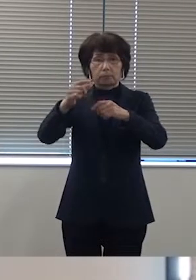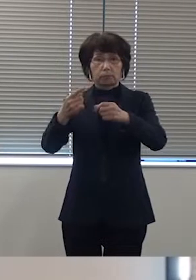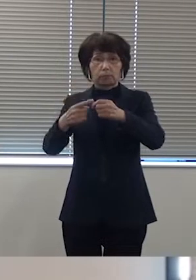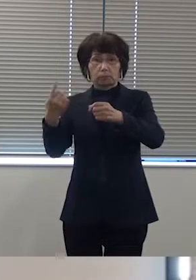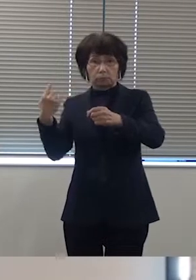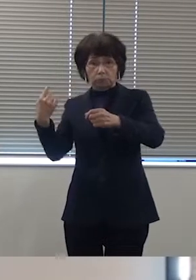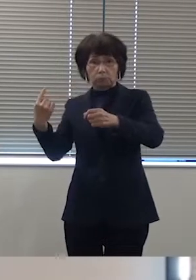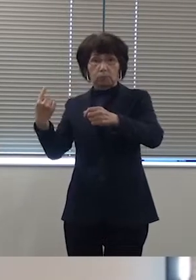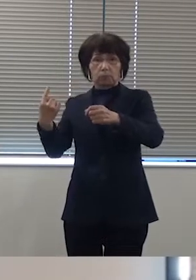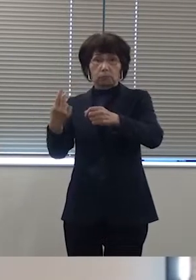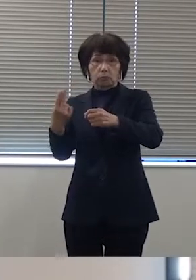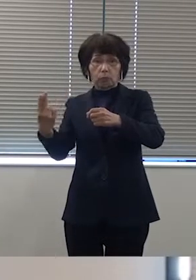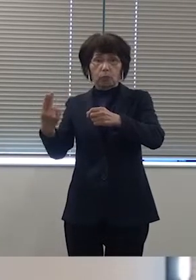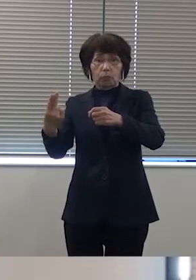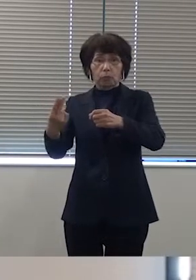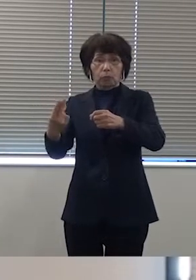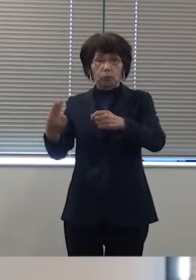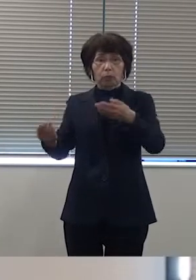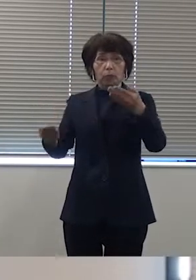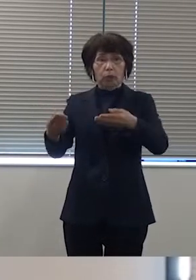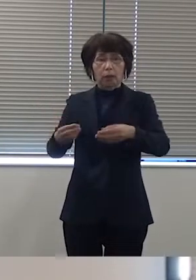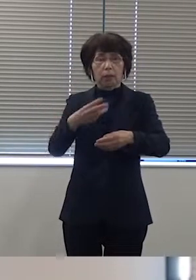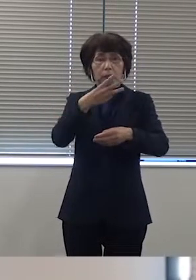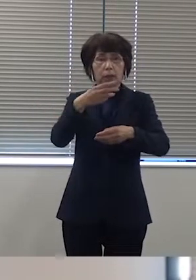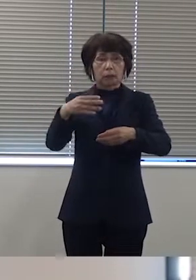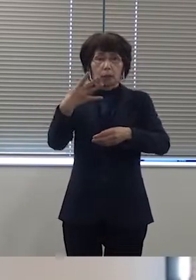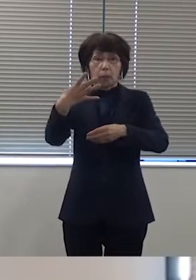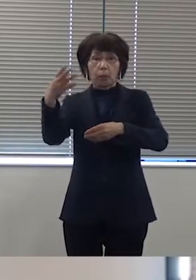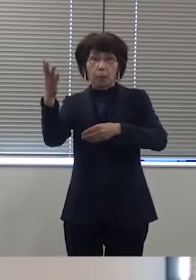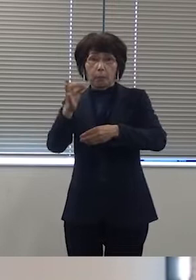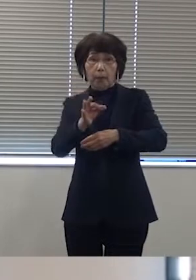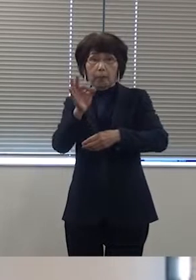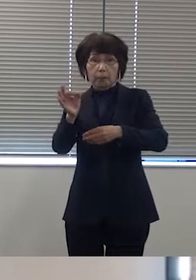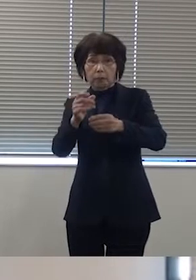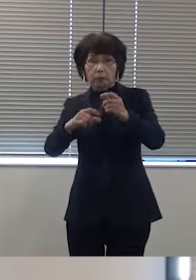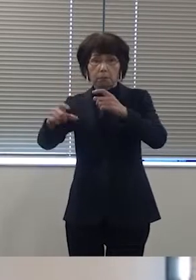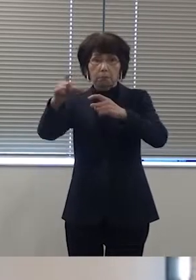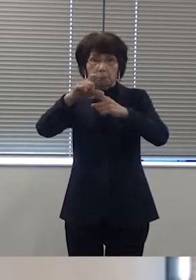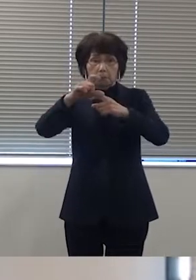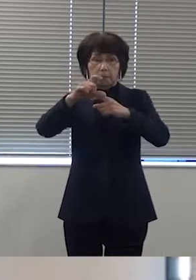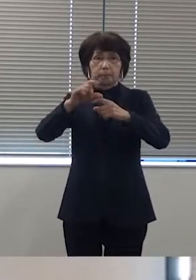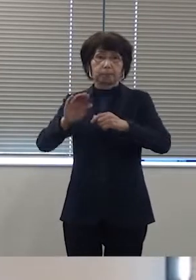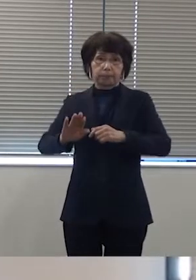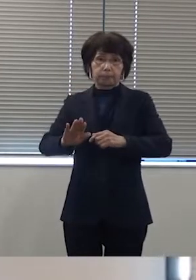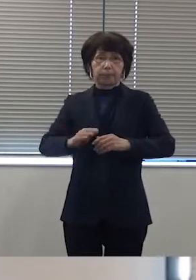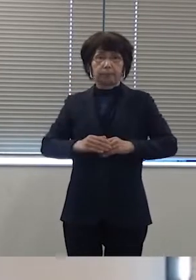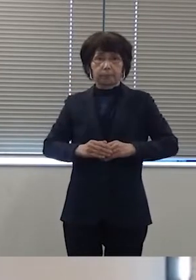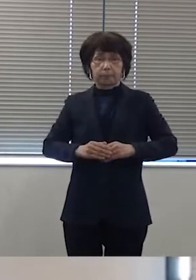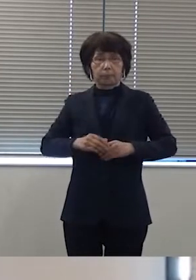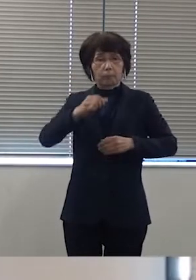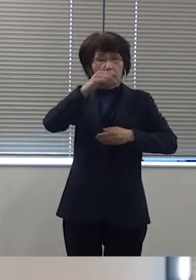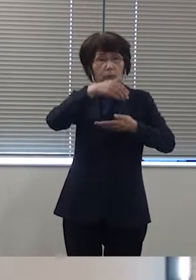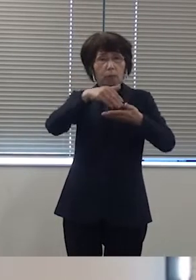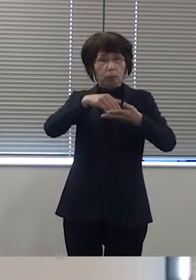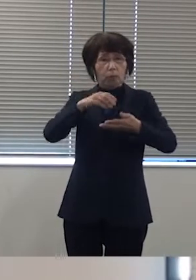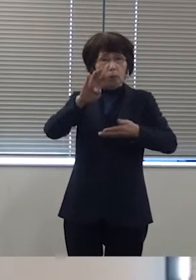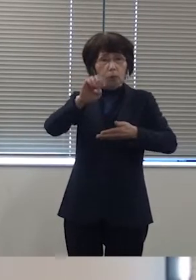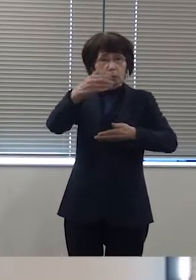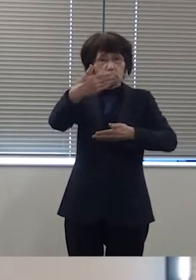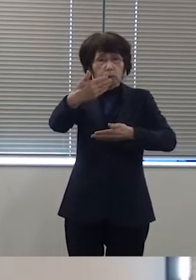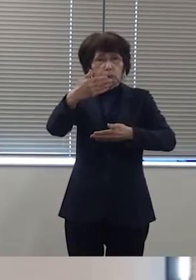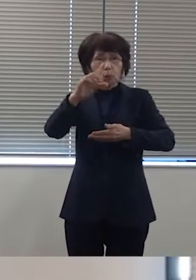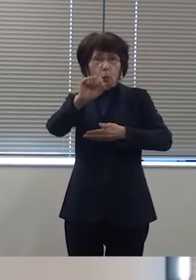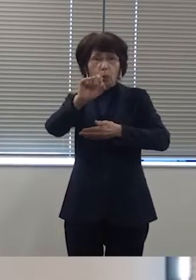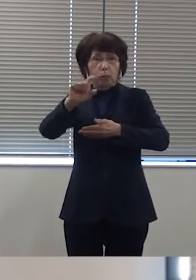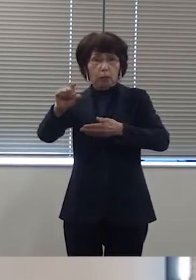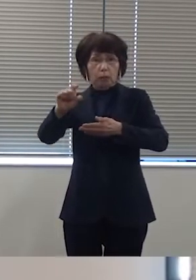の当初予算の伸び率でいうと 3.4% の増ということになっております。予算が49